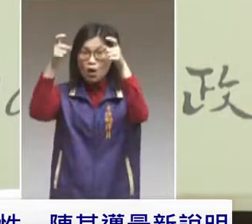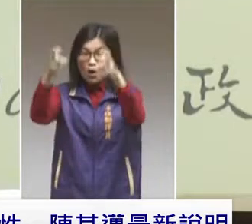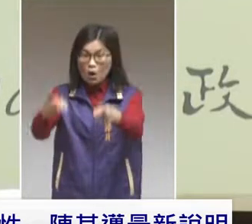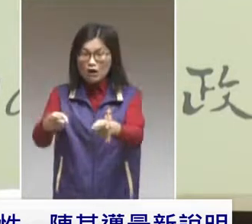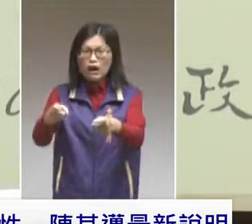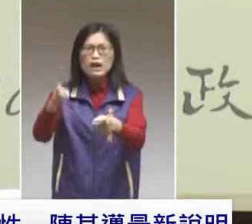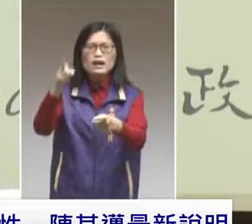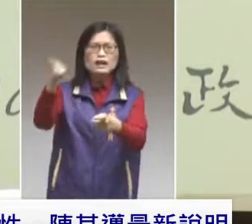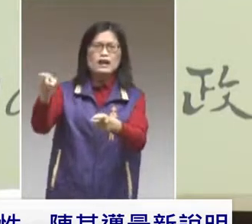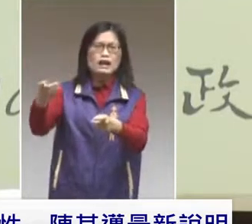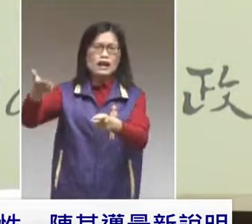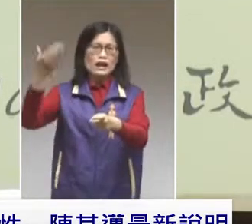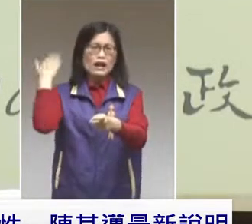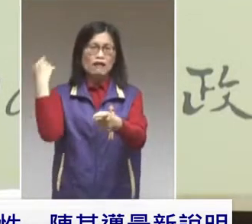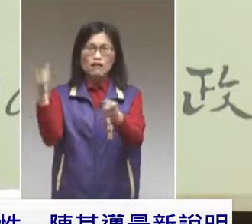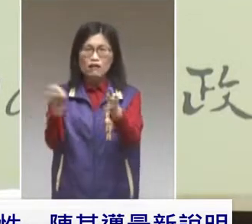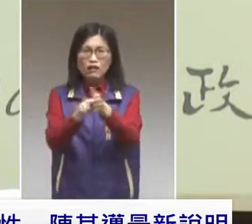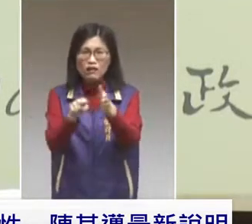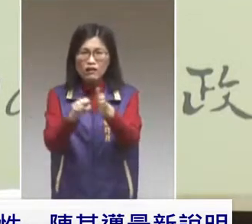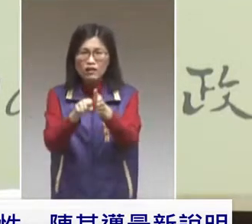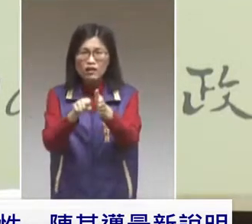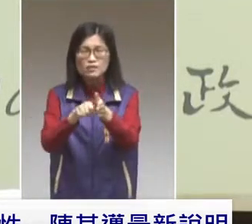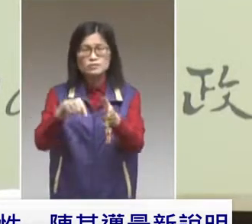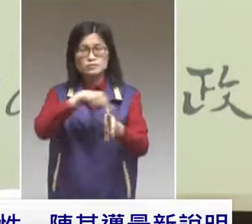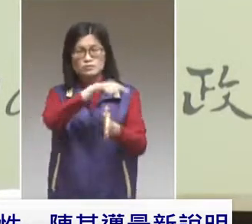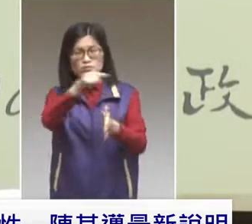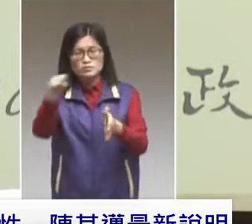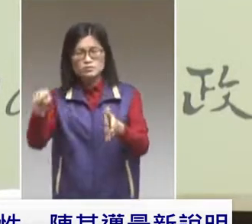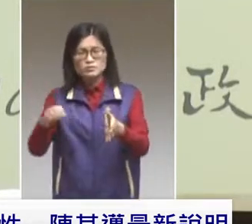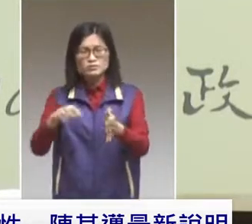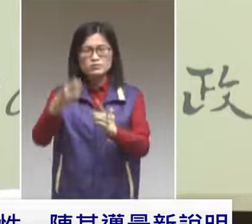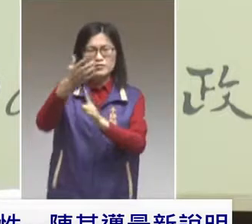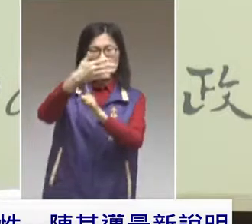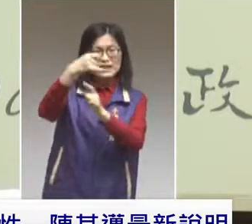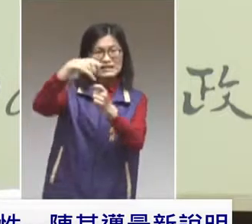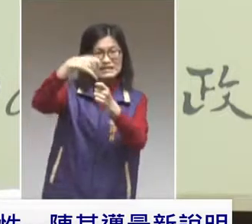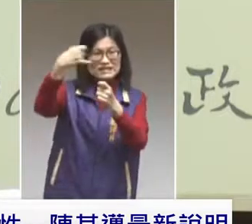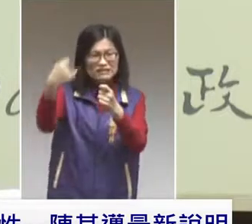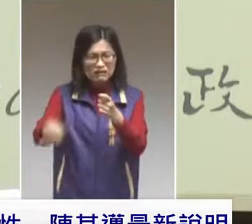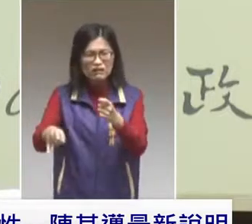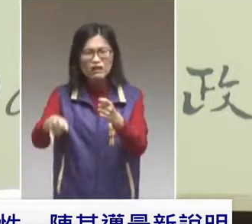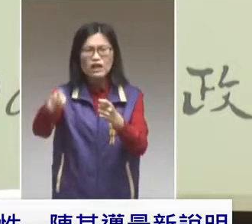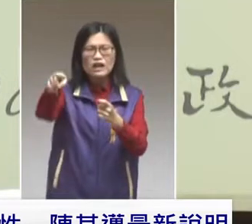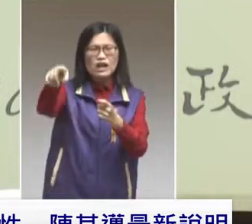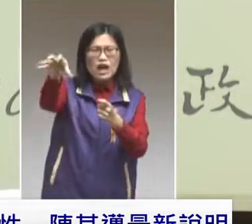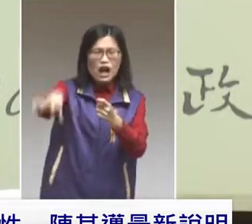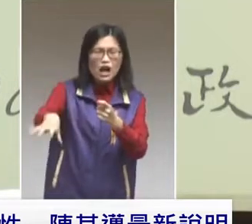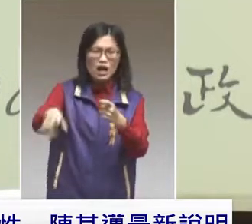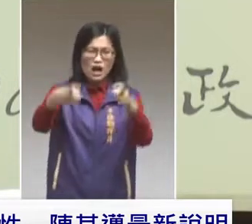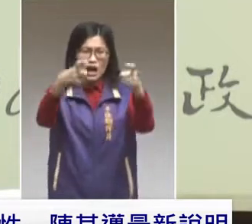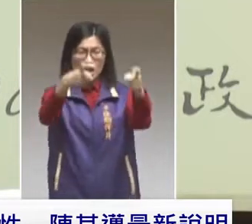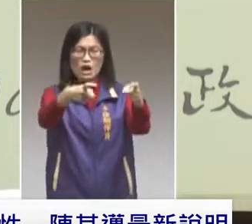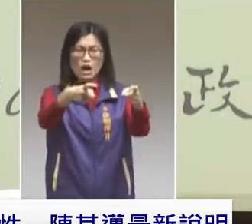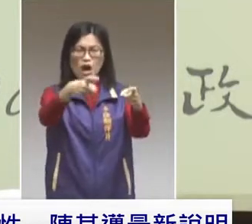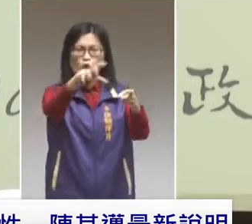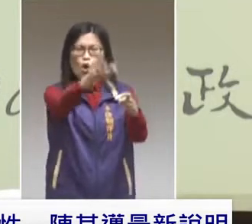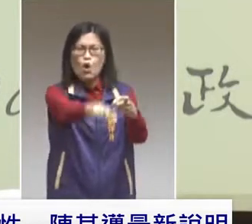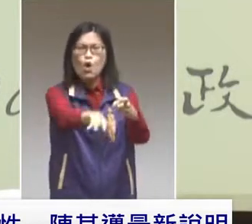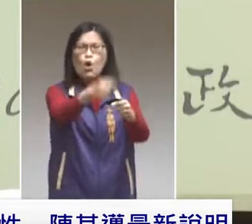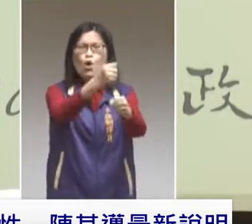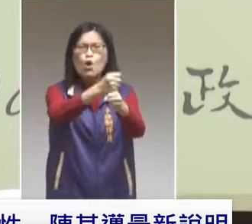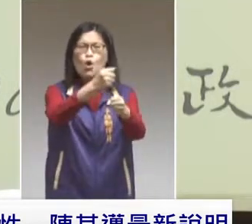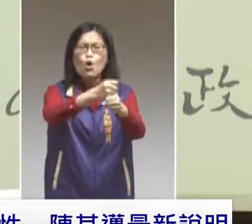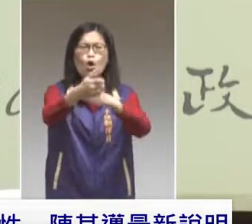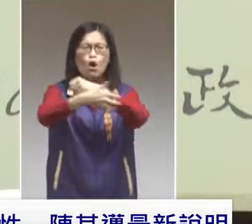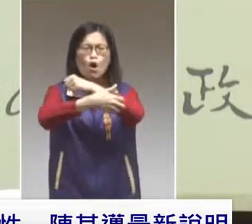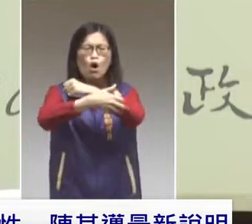像在我们高雄港疫情发生的时候，那我们不管是旗津或者是